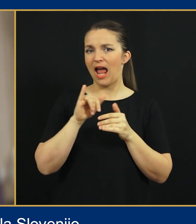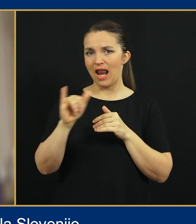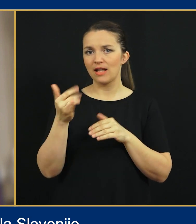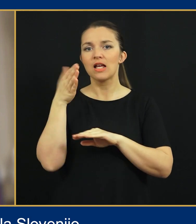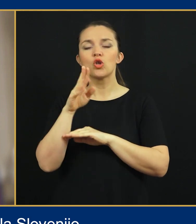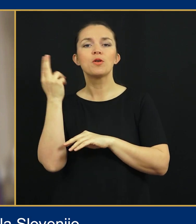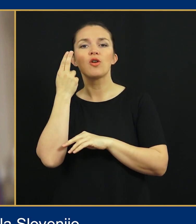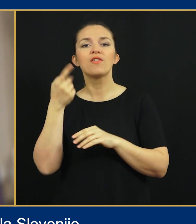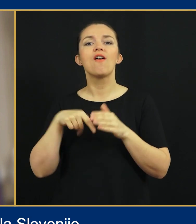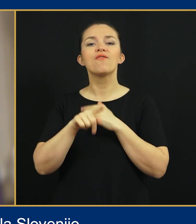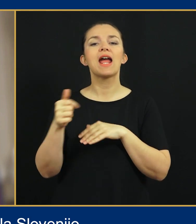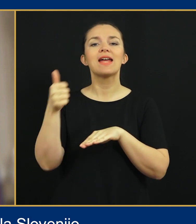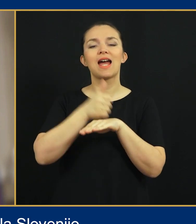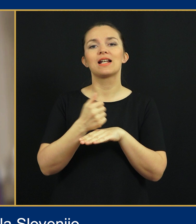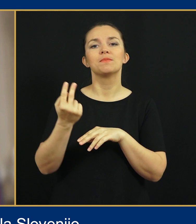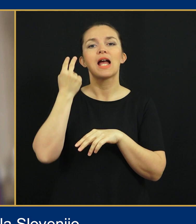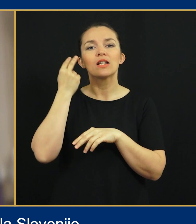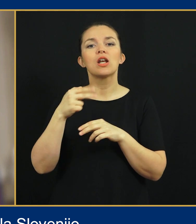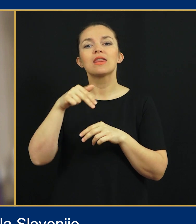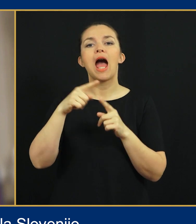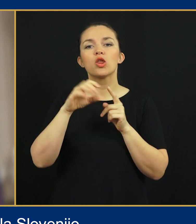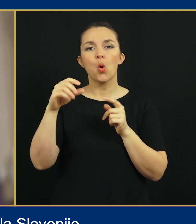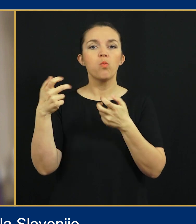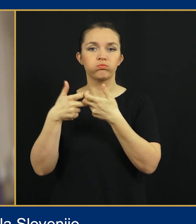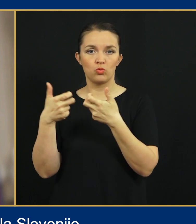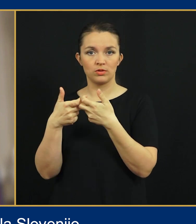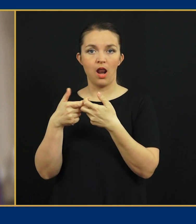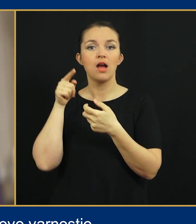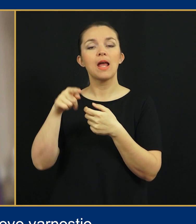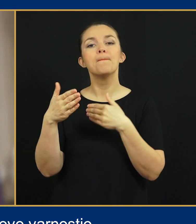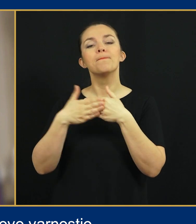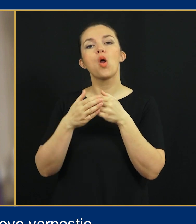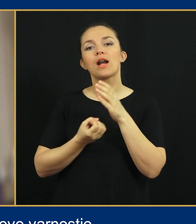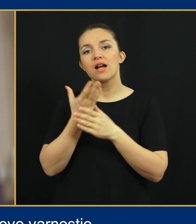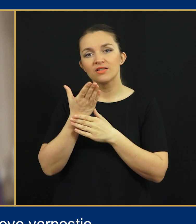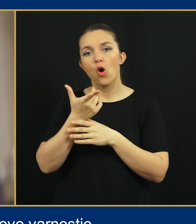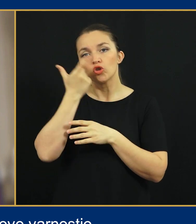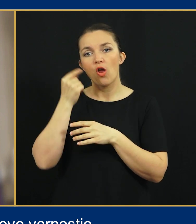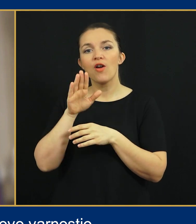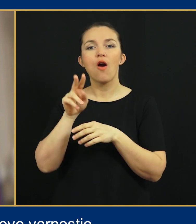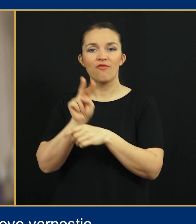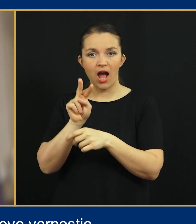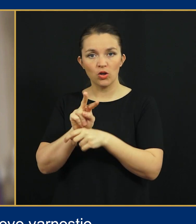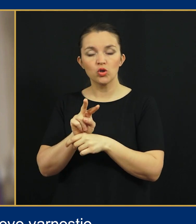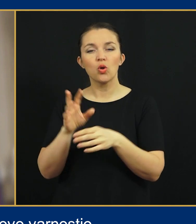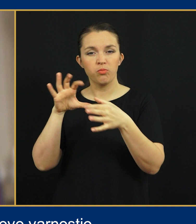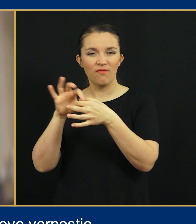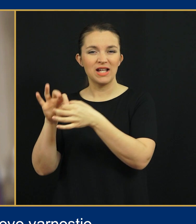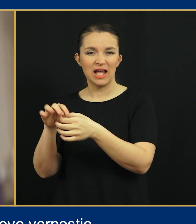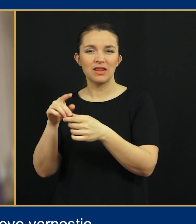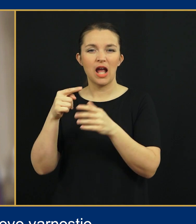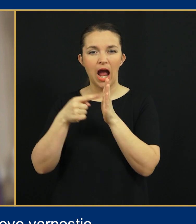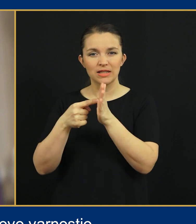je zastopala Slovenijo v generalnem sekretariatu NATO v Bruslju, kjer je poleg razvoja s človekovo varnostjo